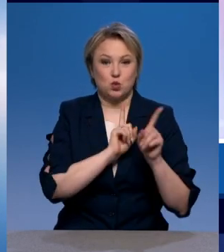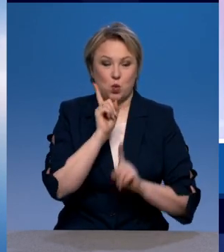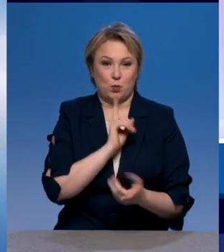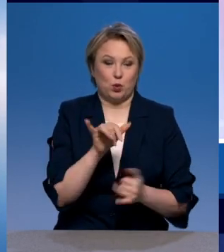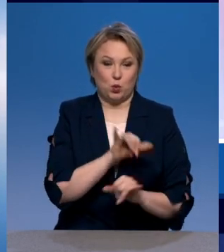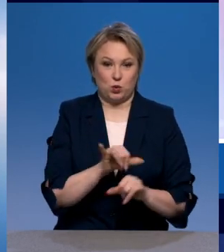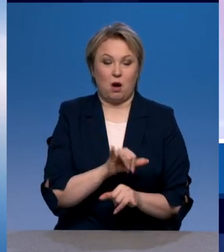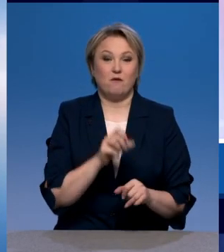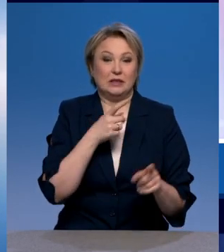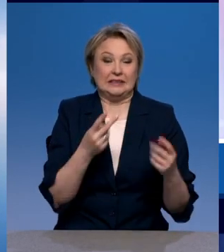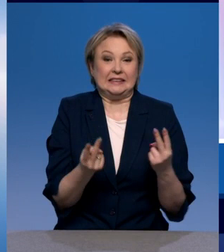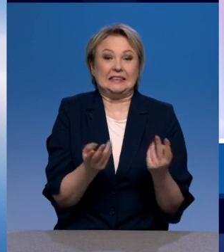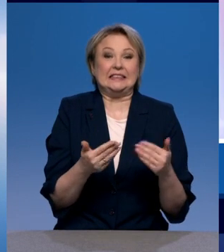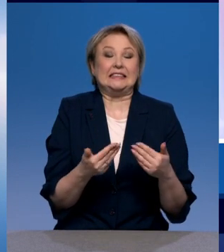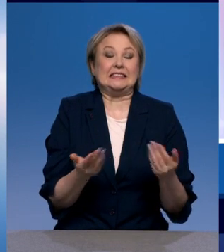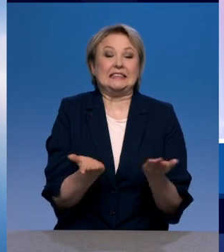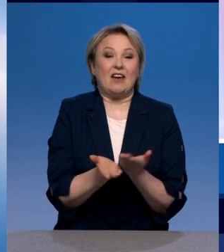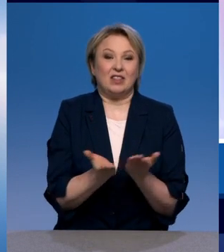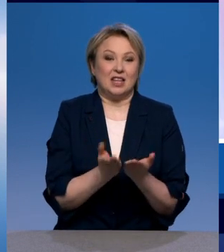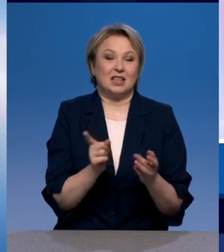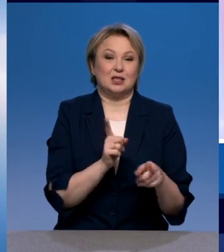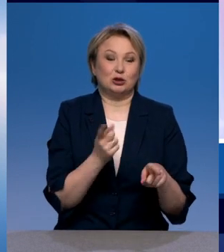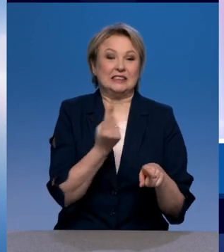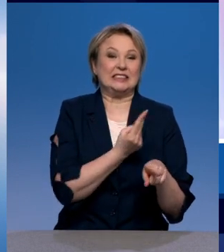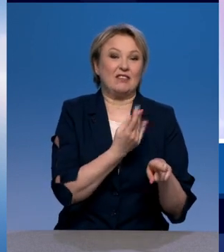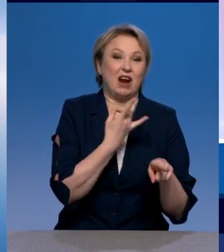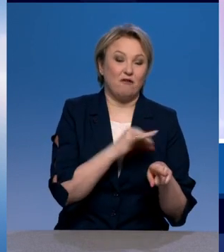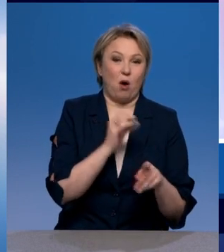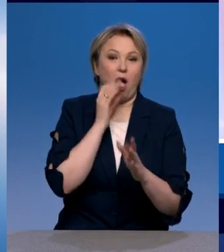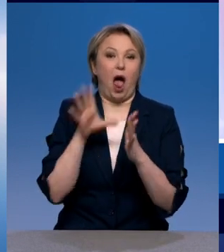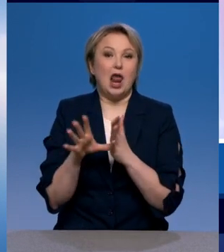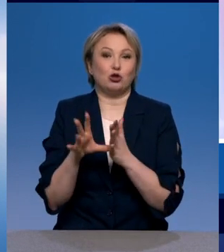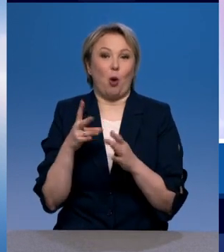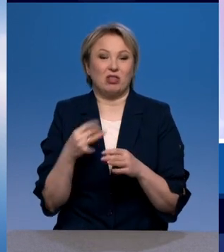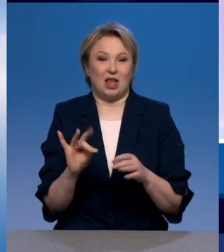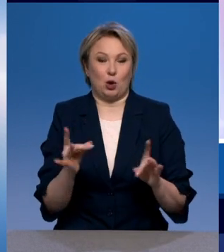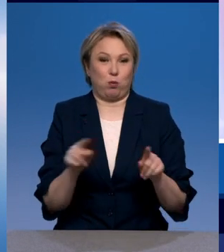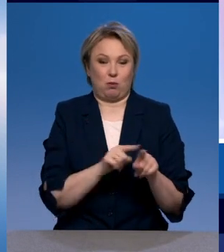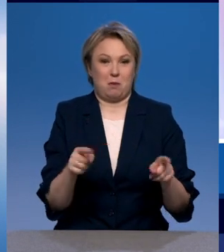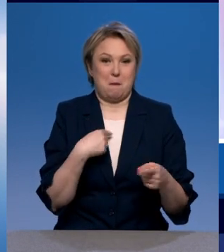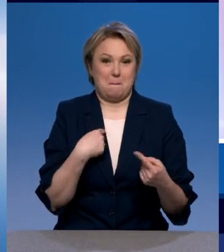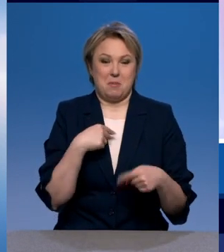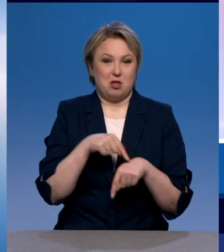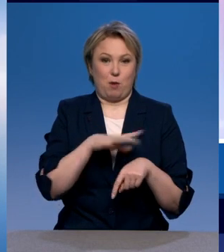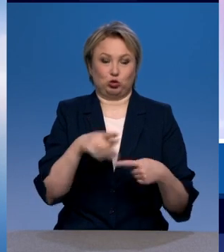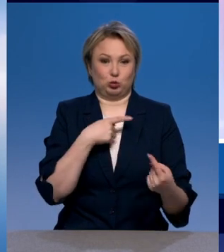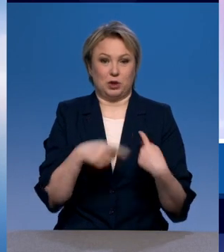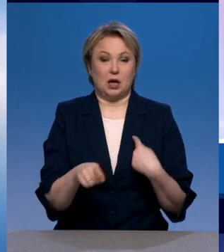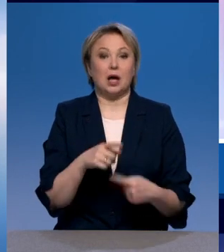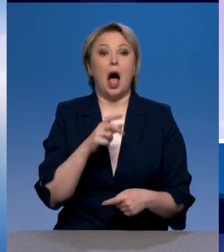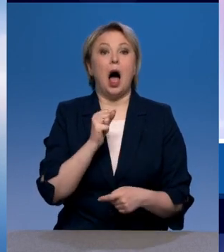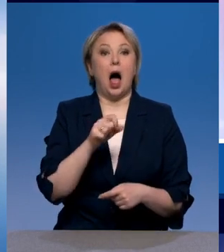электронным рублем мы не почувствуем. Но у государства появится больше контроля за тем, где мы каждый этот рубль применяем,